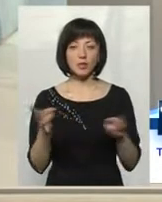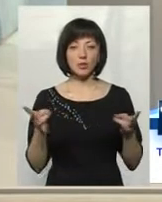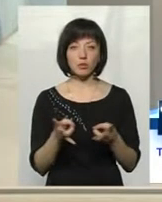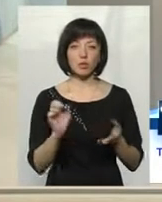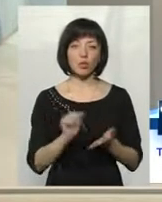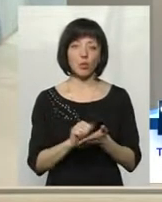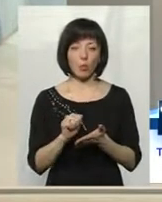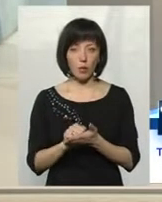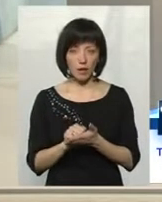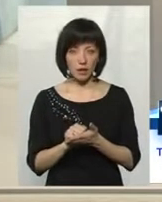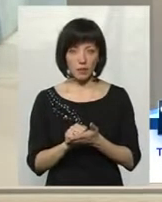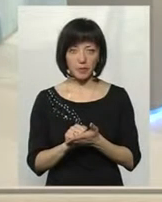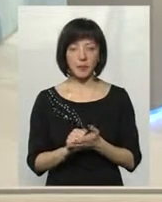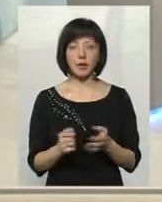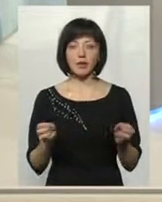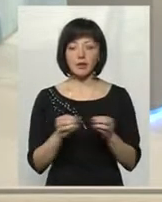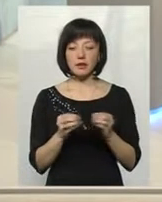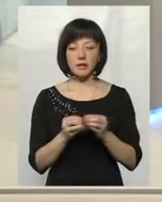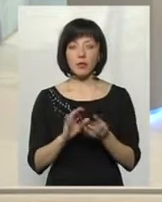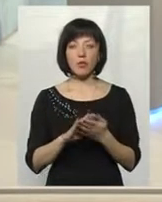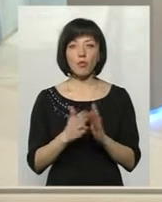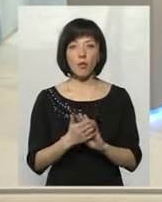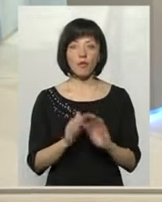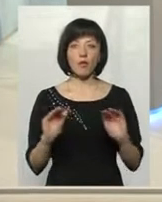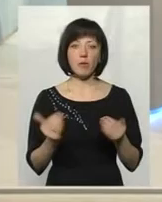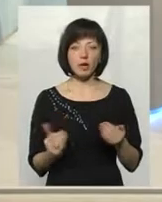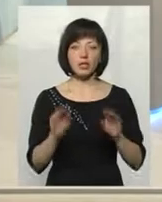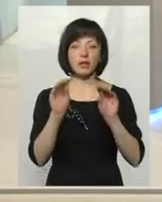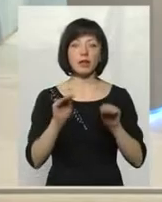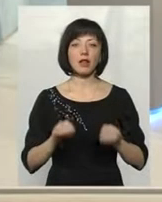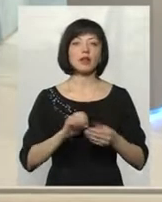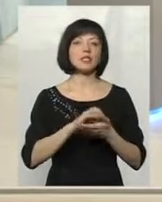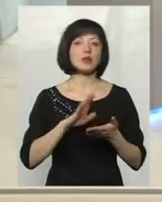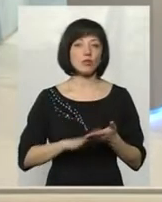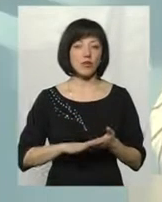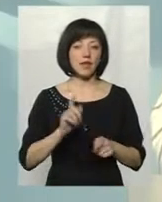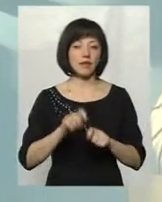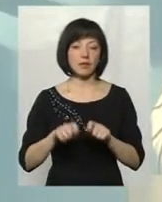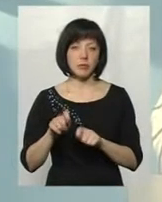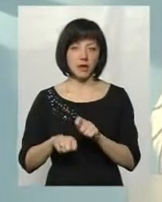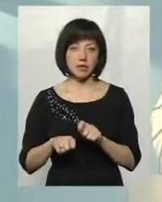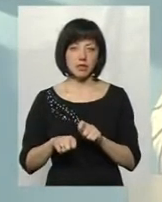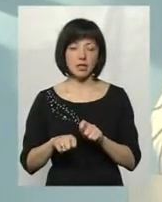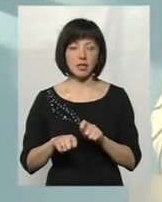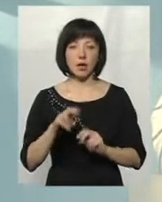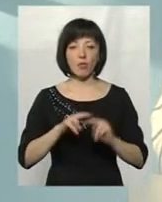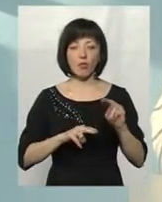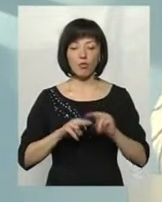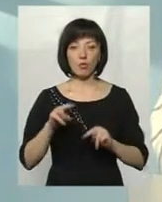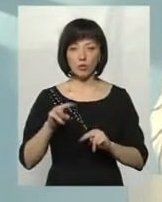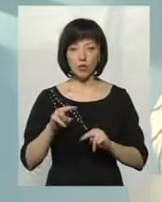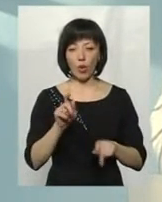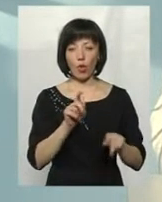документи, ті самі умови обмеження, декларація зареєстрована в інспекції архбудконтролю